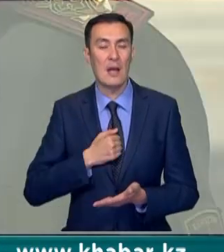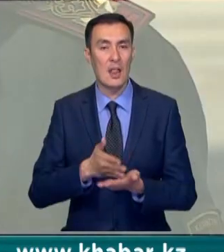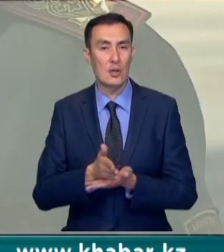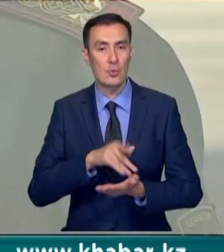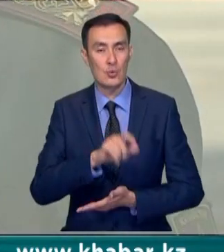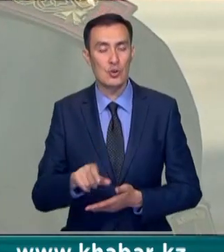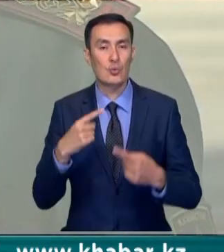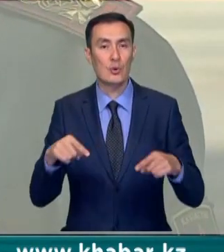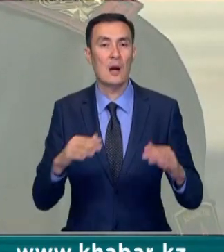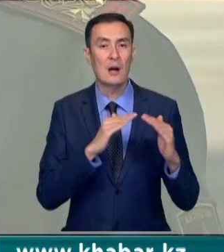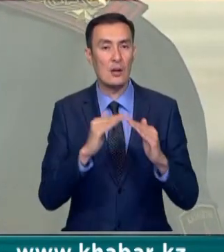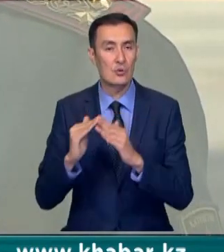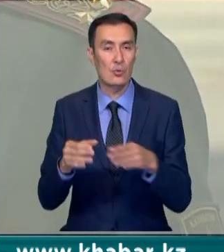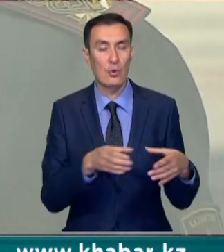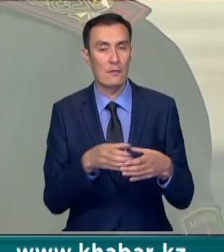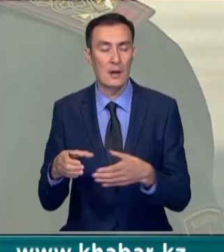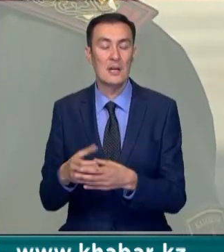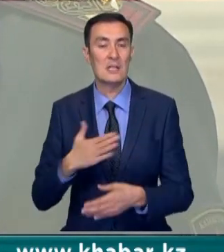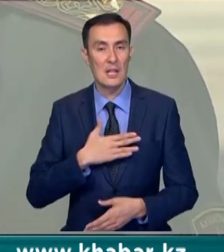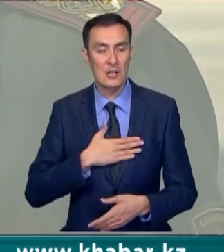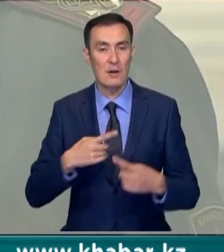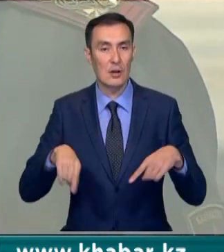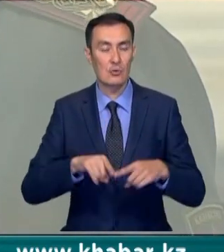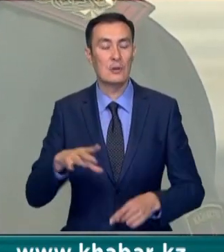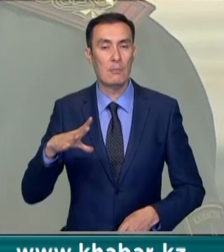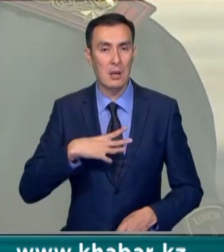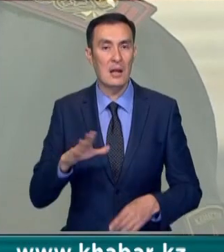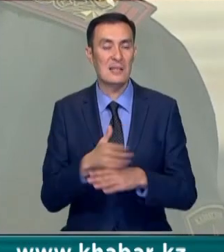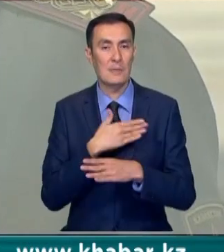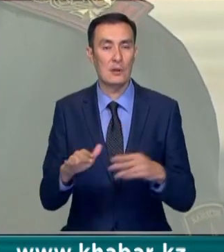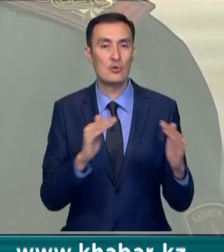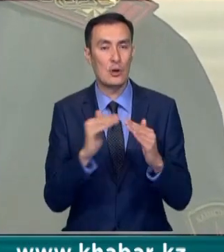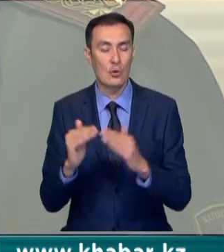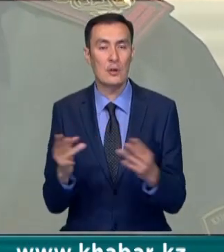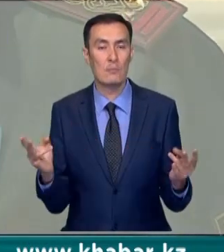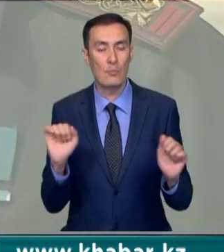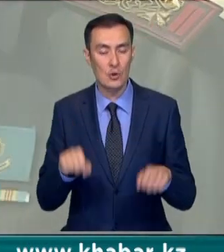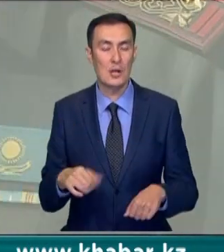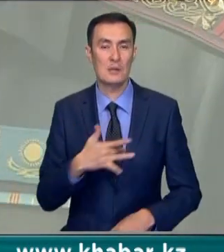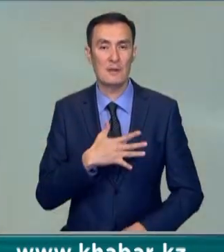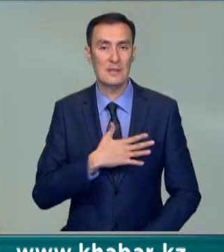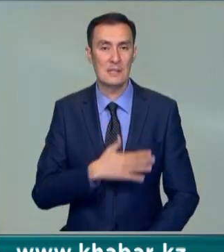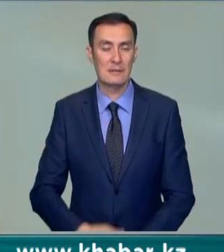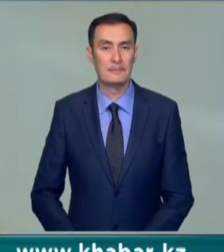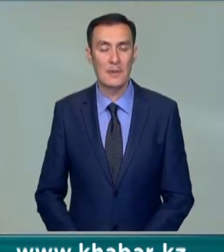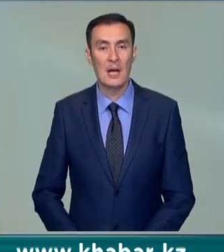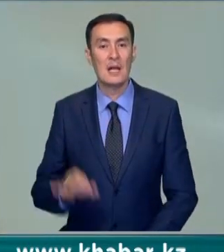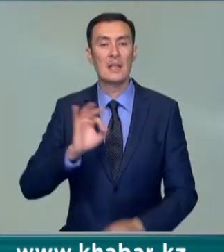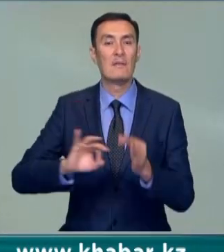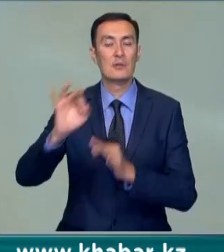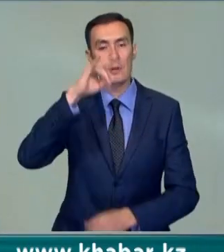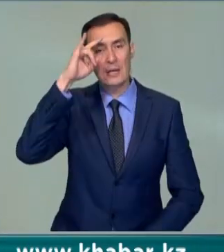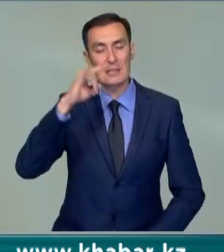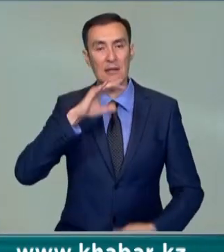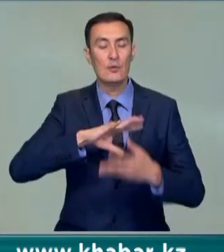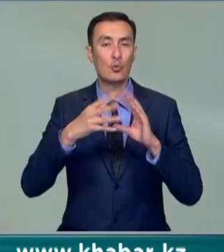военнослужащих других гарнизонов и с нашего гарнизона было распределено жилье, подлежащее приватизации. На востоке Казахстана